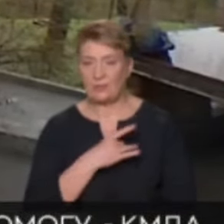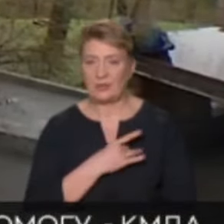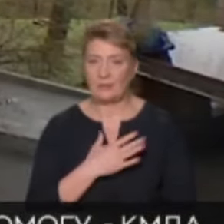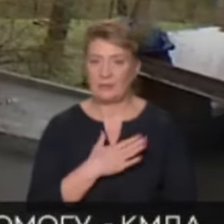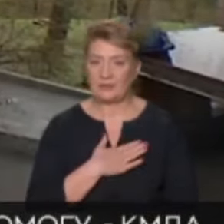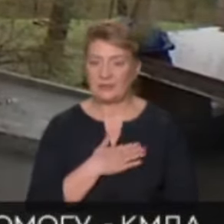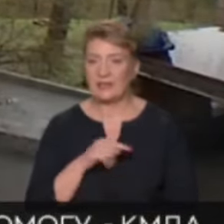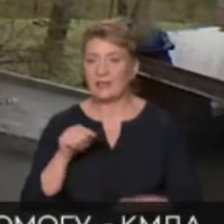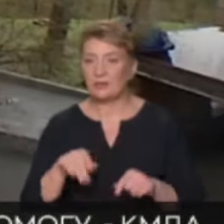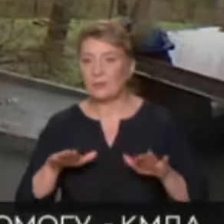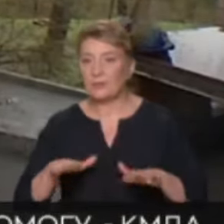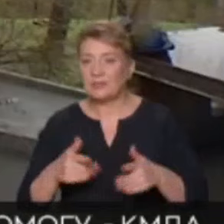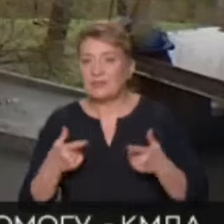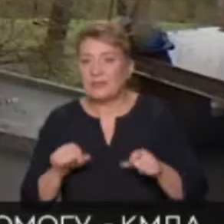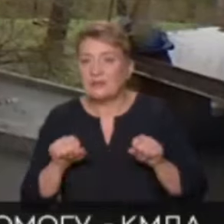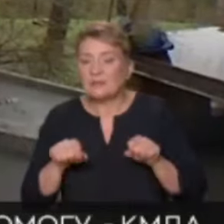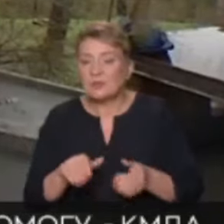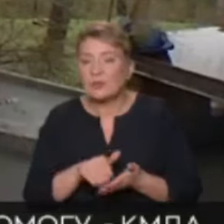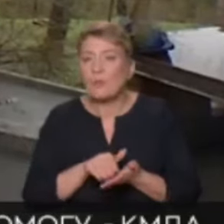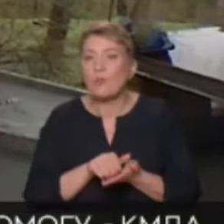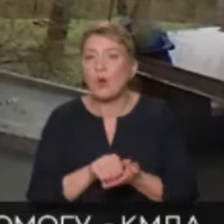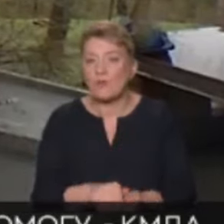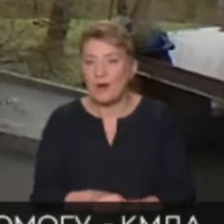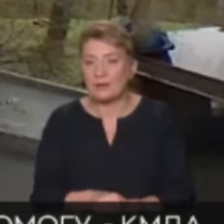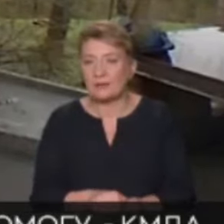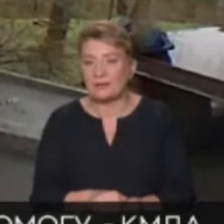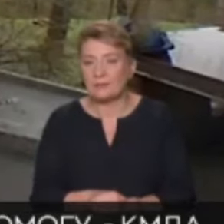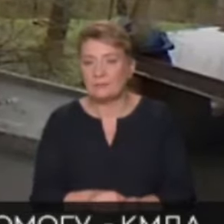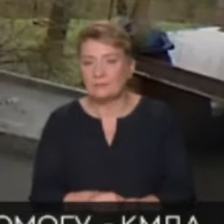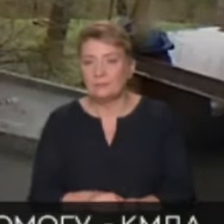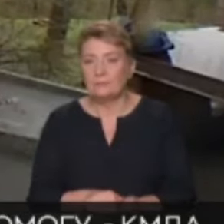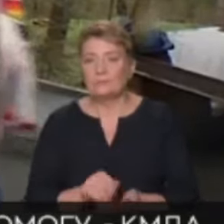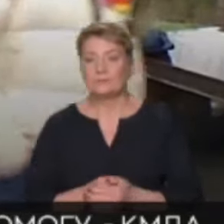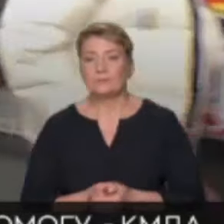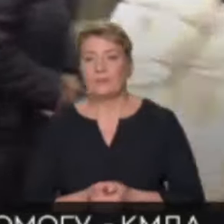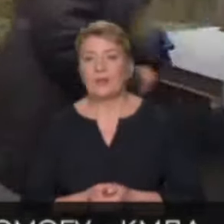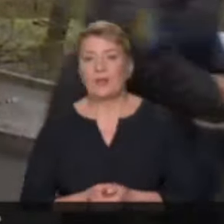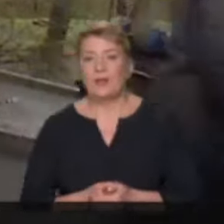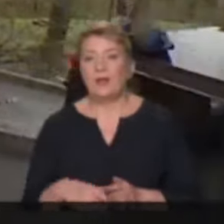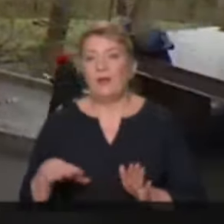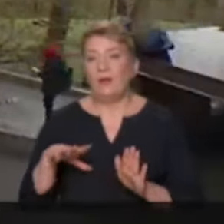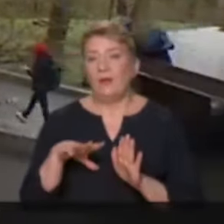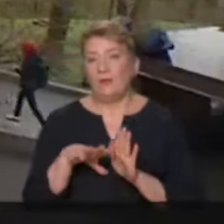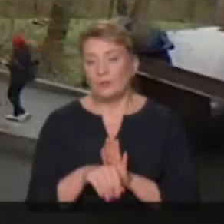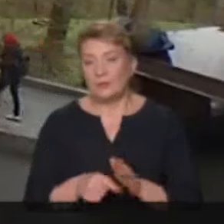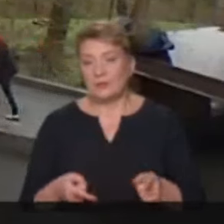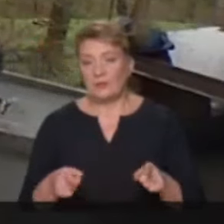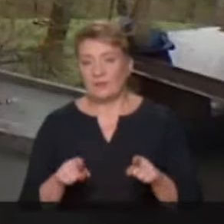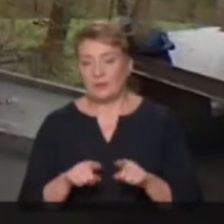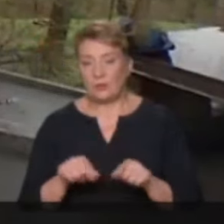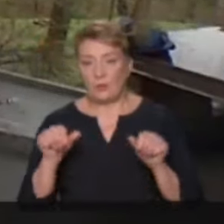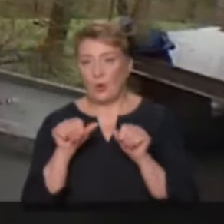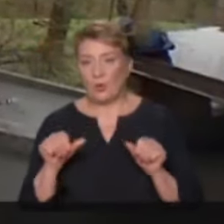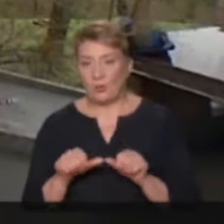якому вони зможуть поховати, віддати шану, і в тому числі в такому образі зможуть